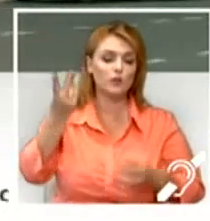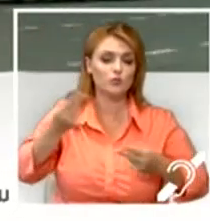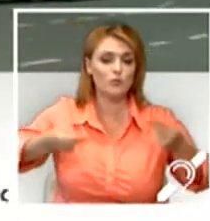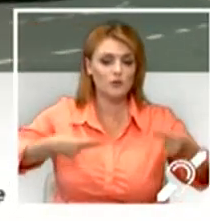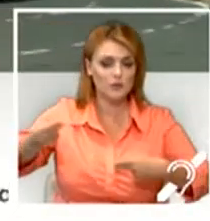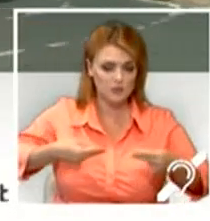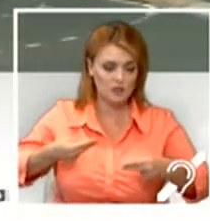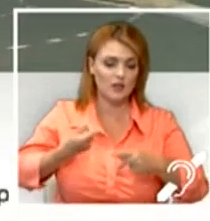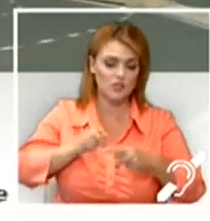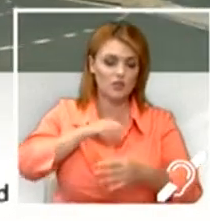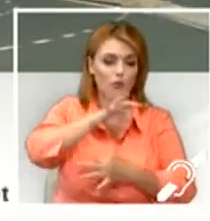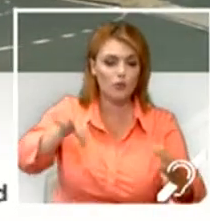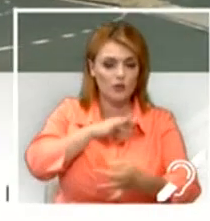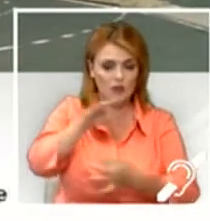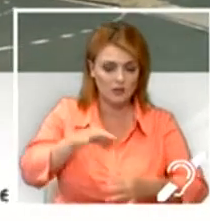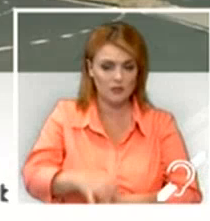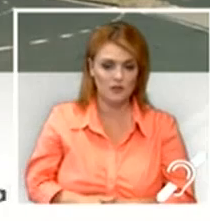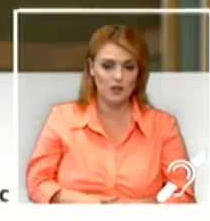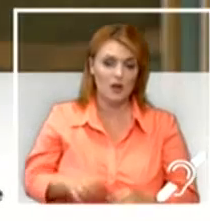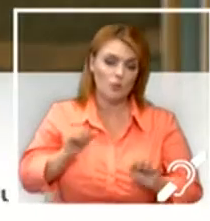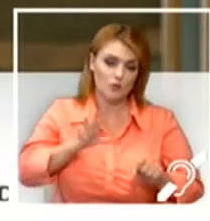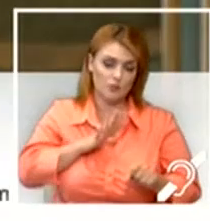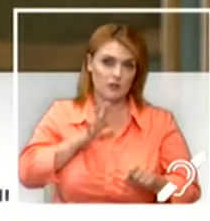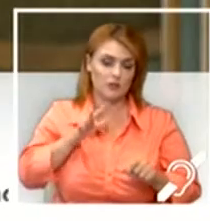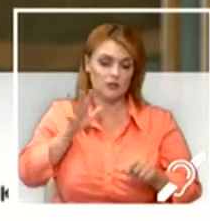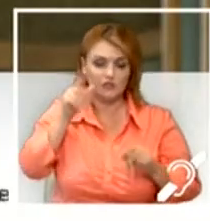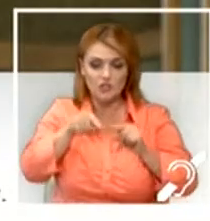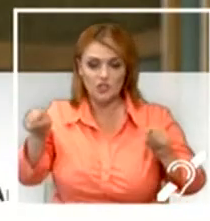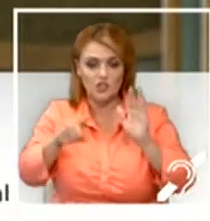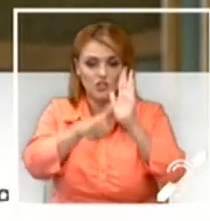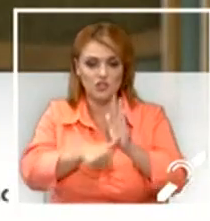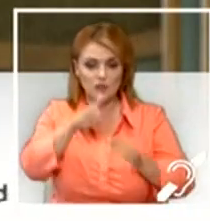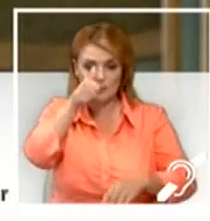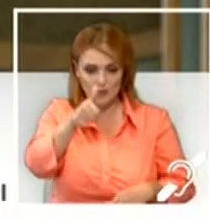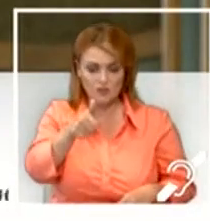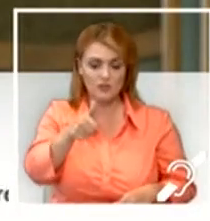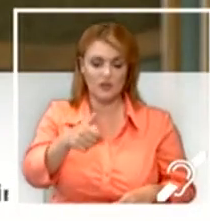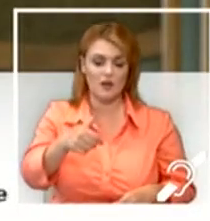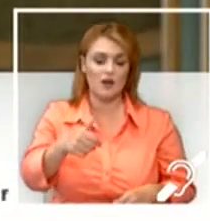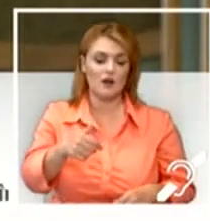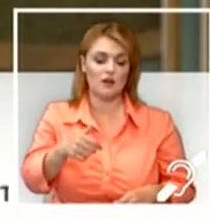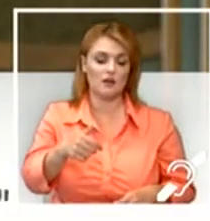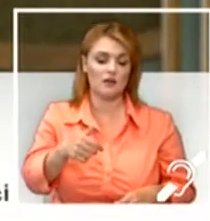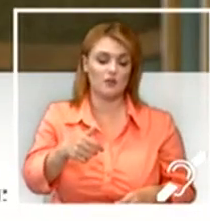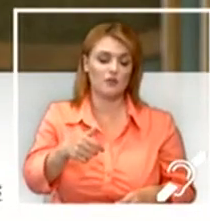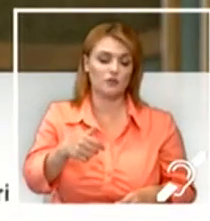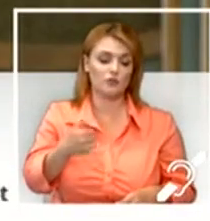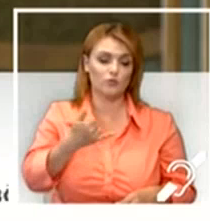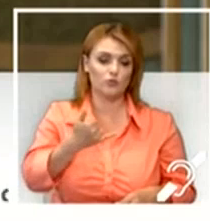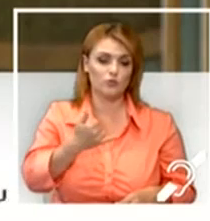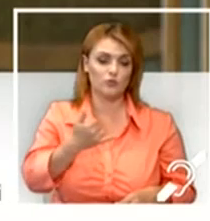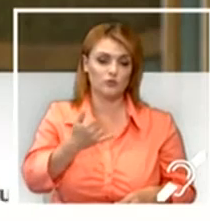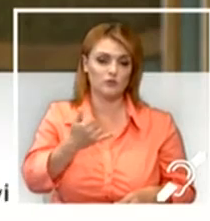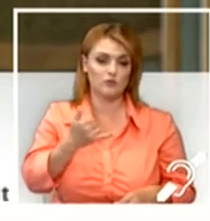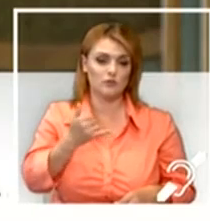Moldova, cu un proiect pilot de pe un termen de 6 luni. Am înaintat un proiect pentru a construi în adiacența posturilor